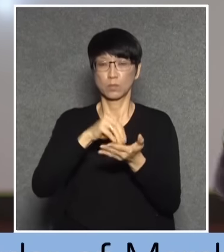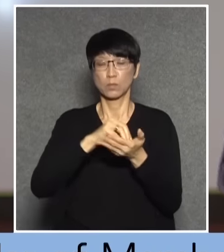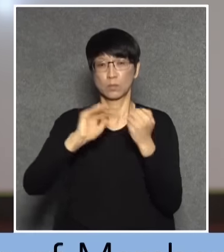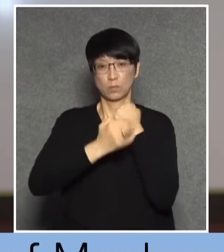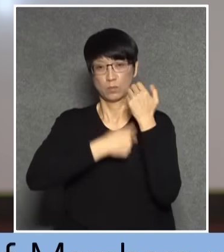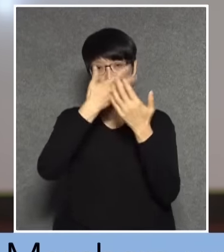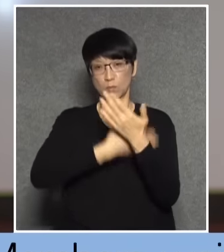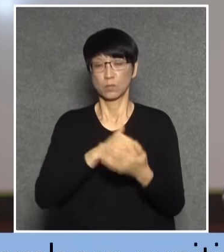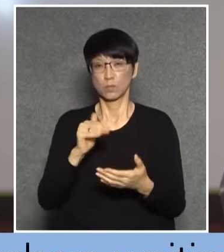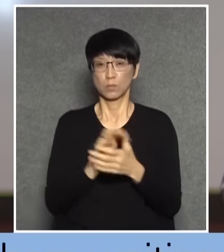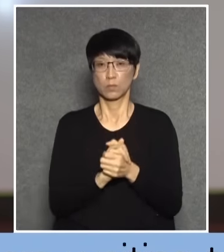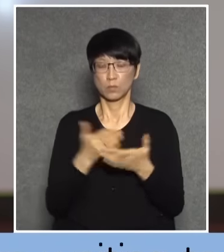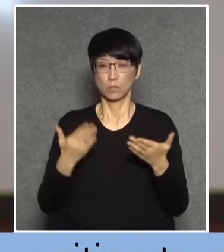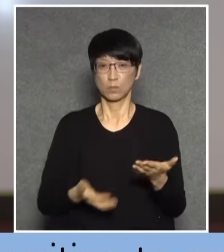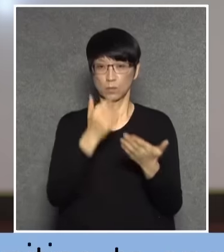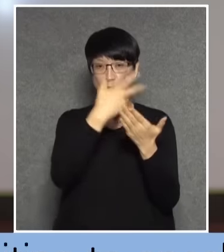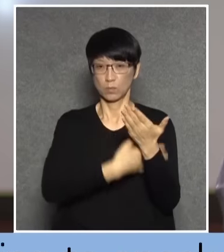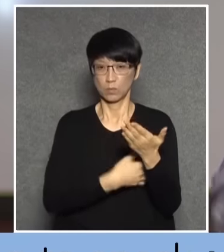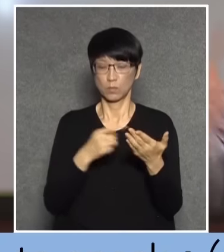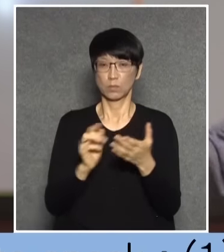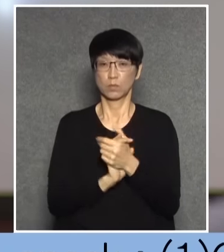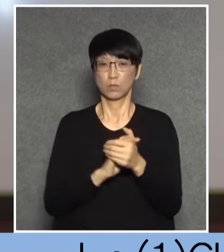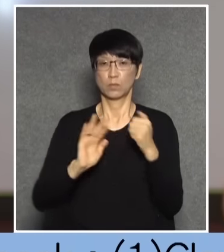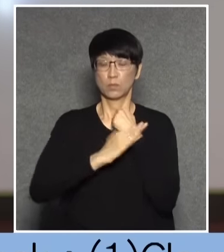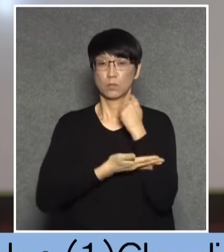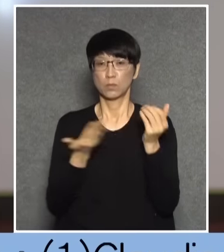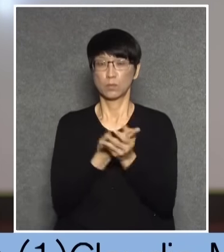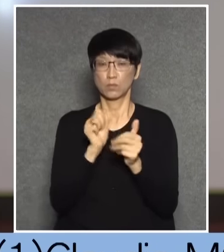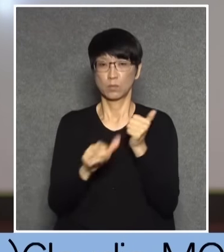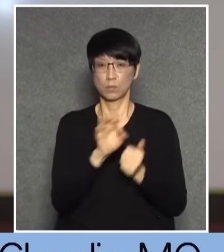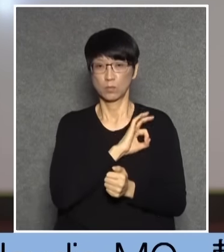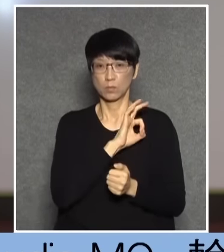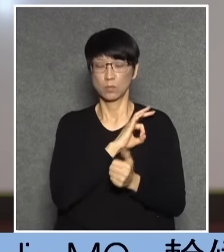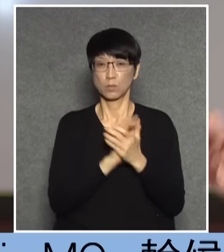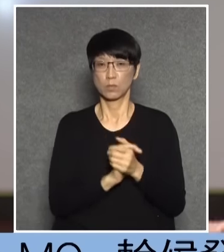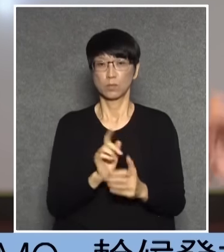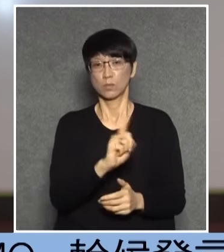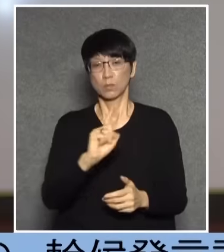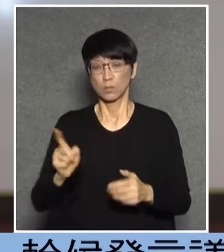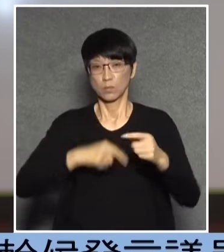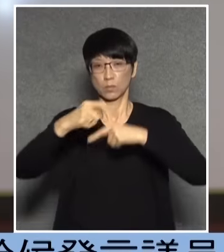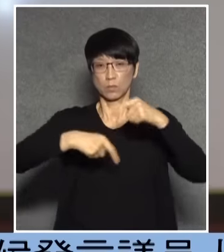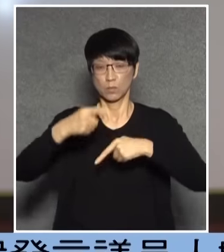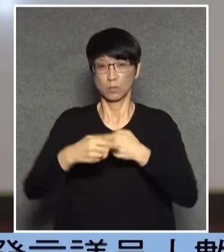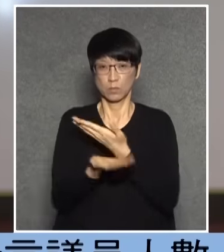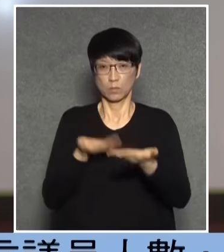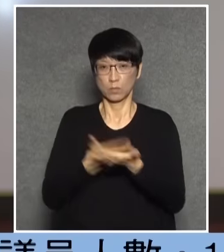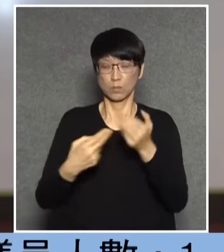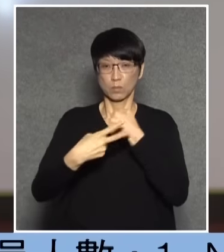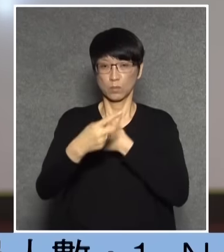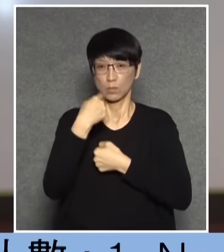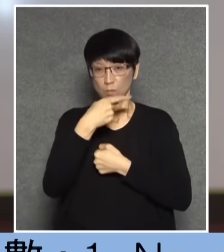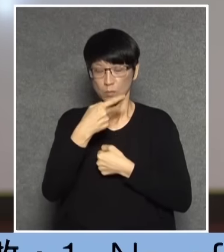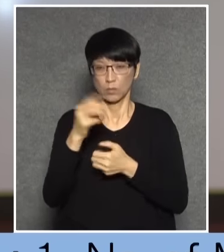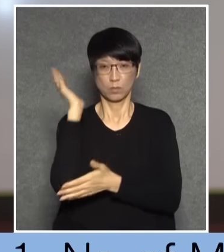現在我們這個機制就是，喂，你有個法案委員會，我們有些委員就去逐條審議，接著來到恢復二讀的時候大家就要發